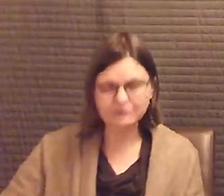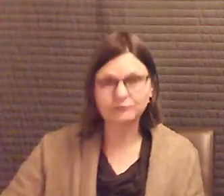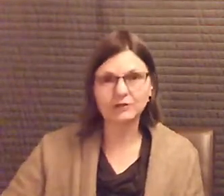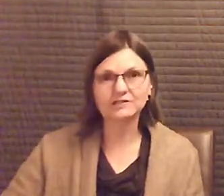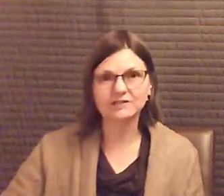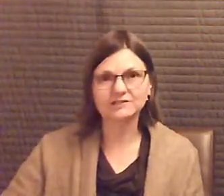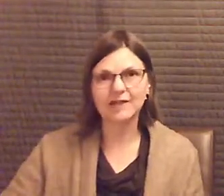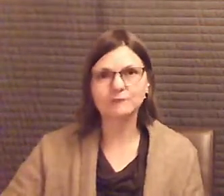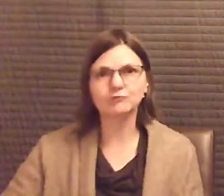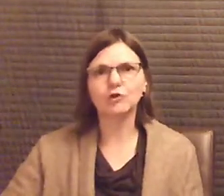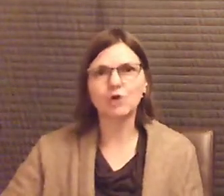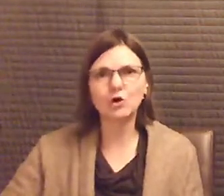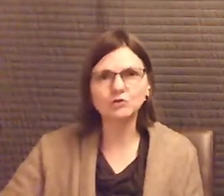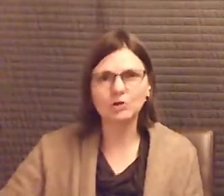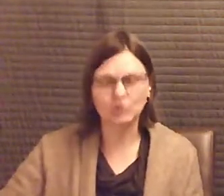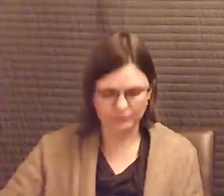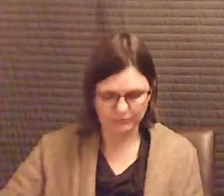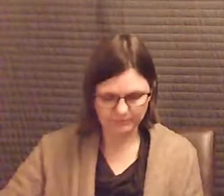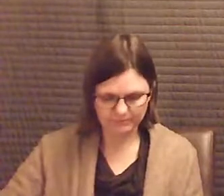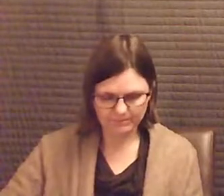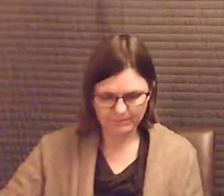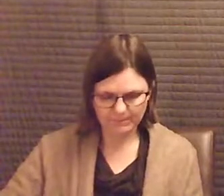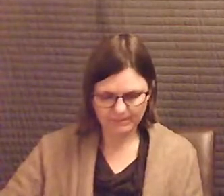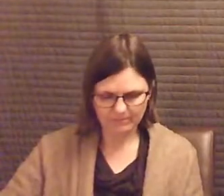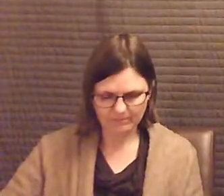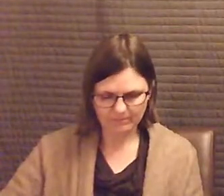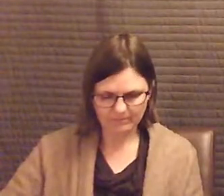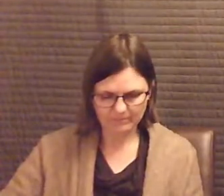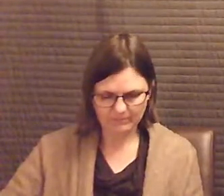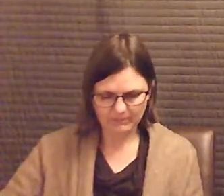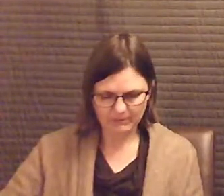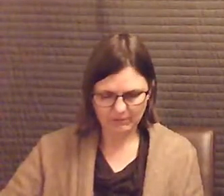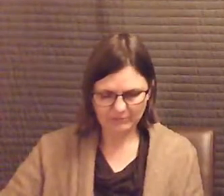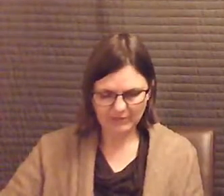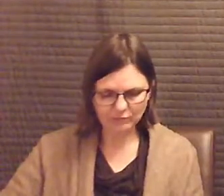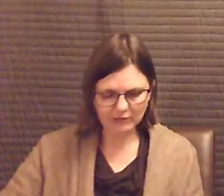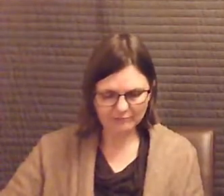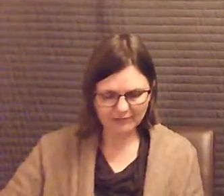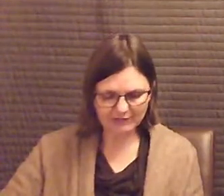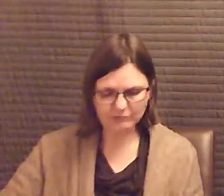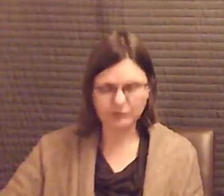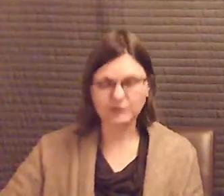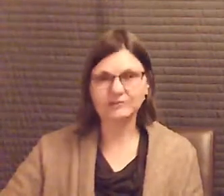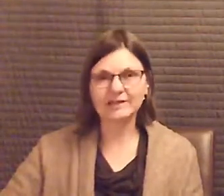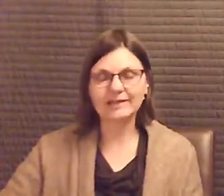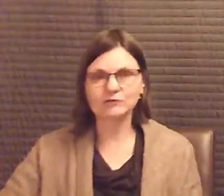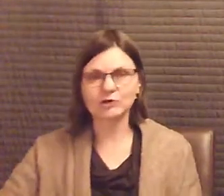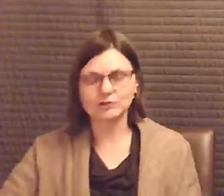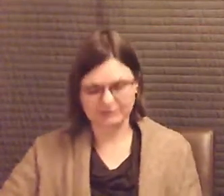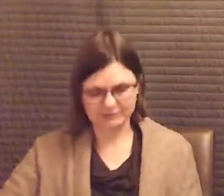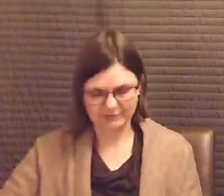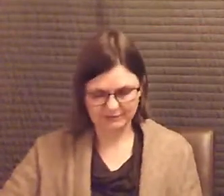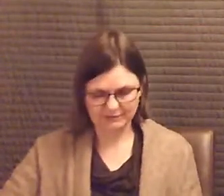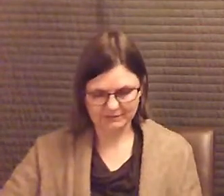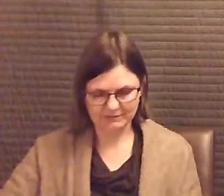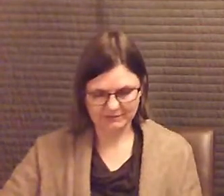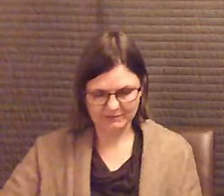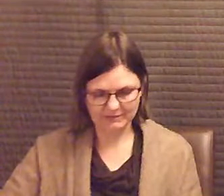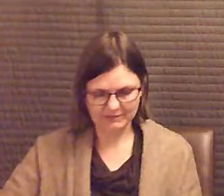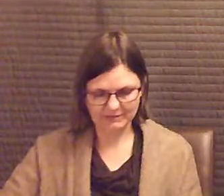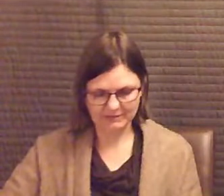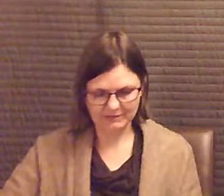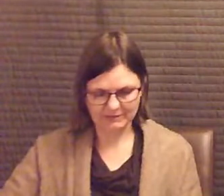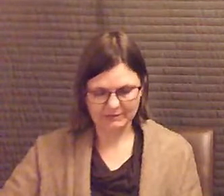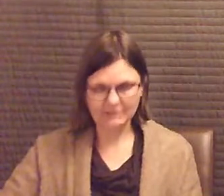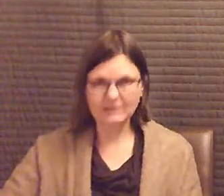slechtheid van zou zijn vol ongeloof in the parking van de lungo daar de afvallig te worden van de levende god wie